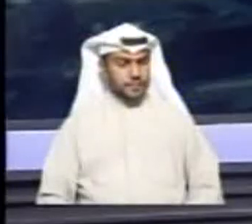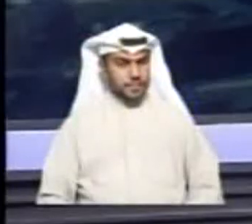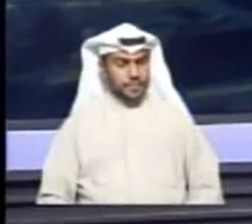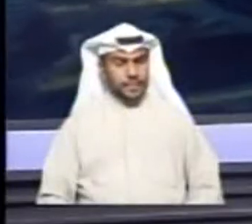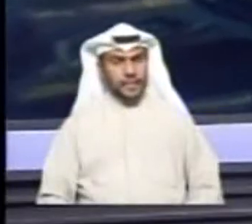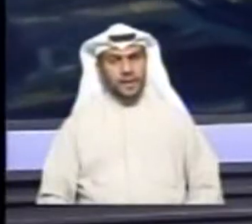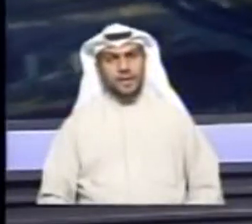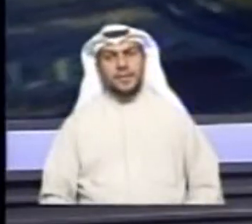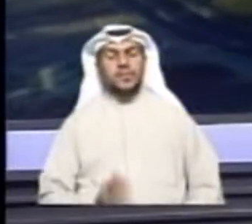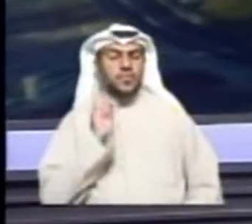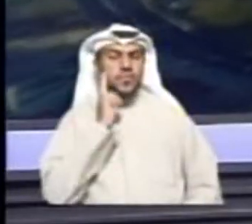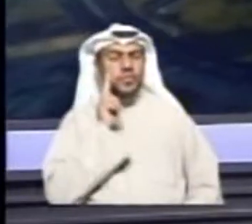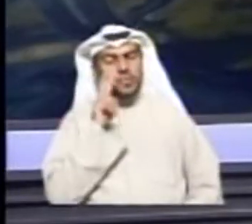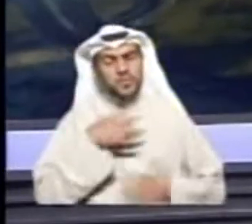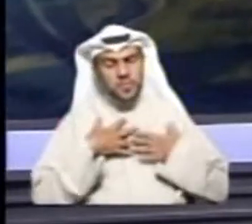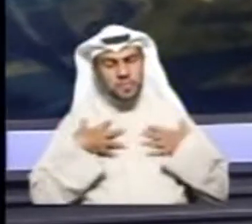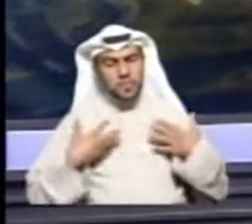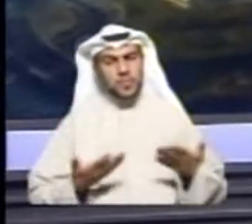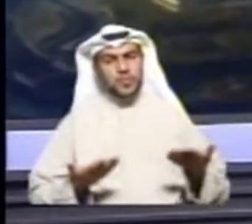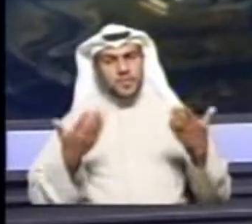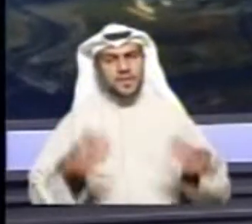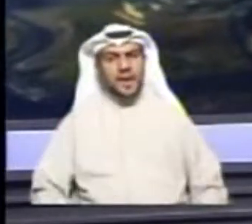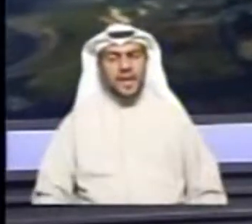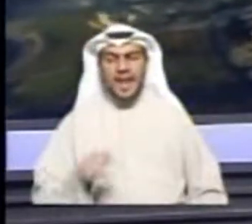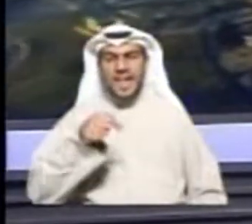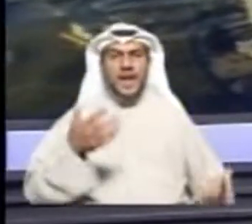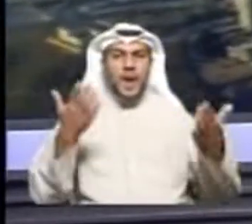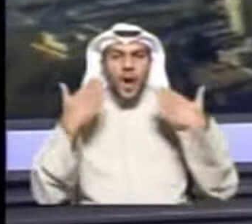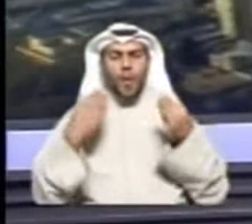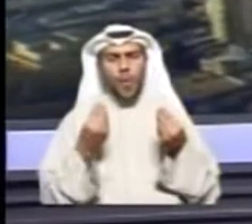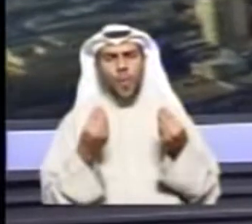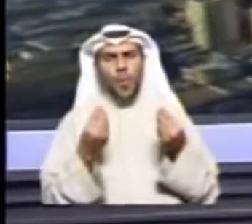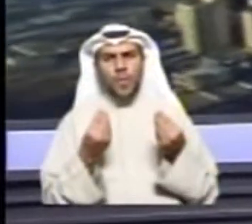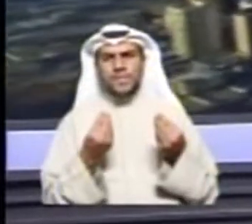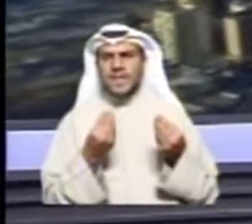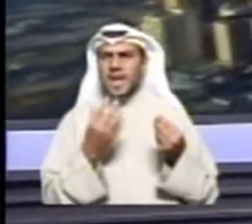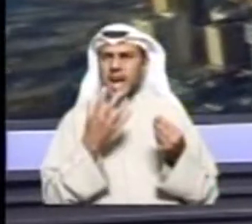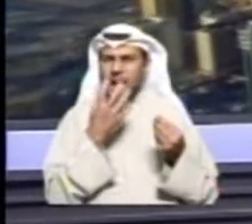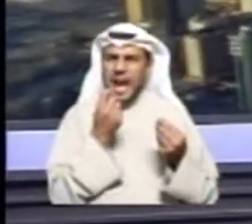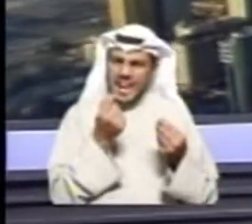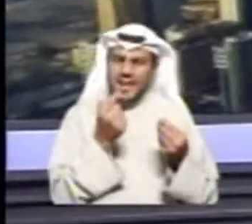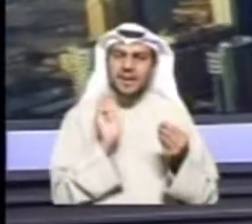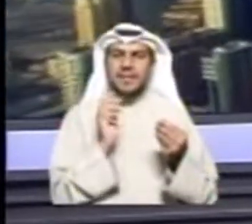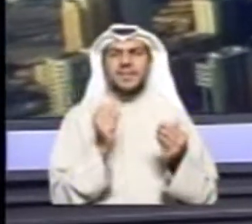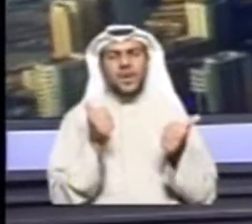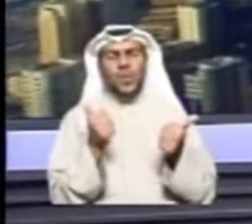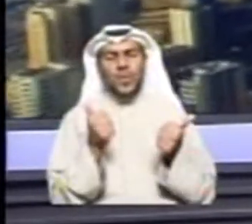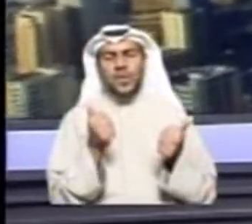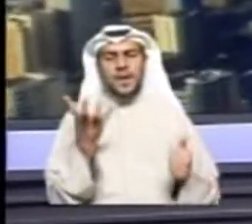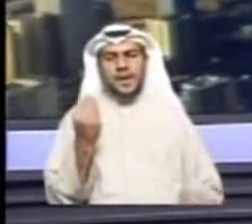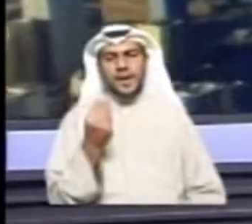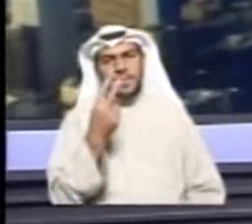أسعد الله أوقاتكم أعزائي المشاهدين. الأجواء الحالية على أغلب المناطق أجواء معتدلة تميل إلى الدفء، ودرجات الحرارة تتراوح وجعام ما بين 20